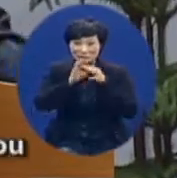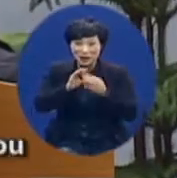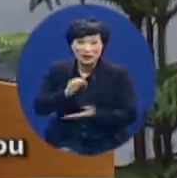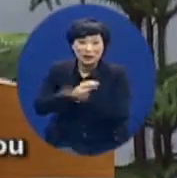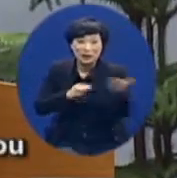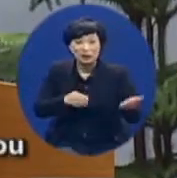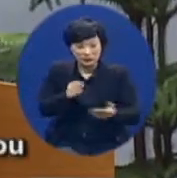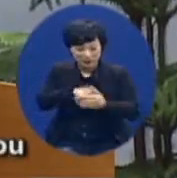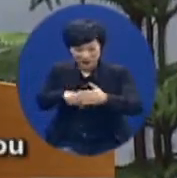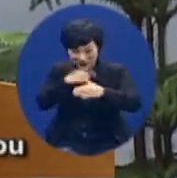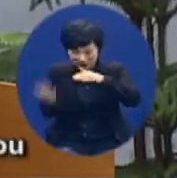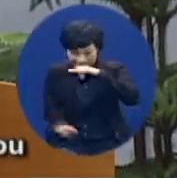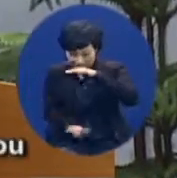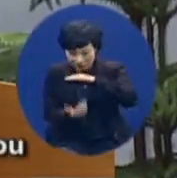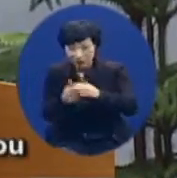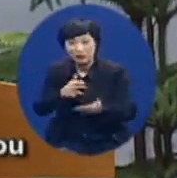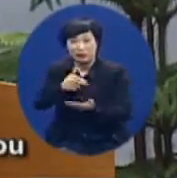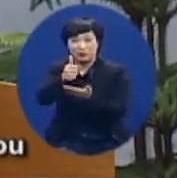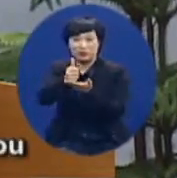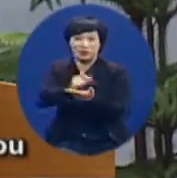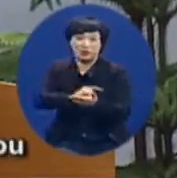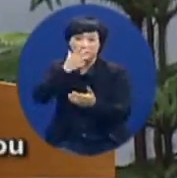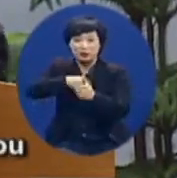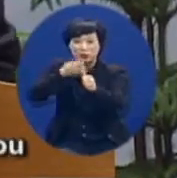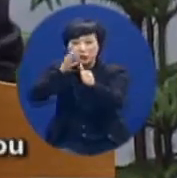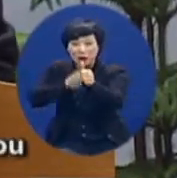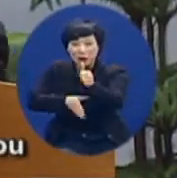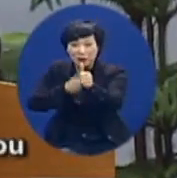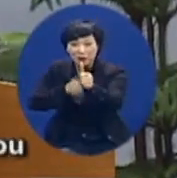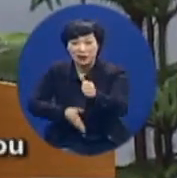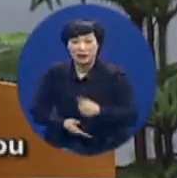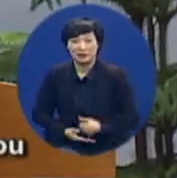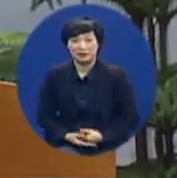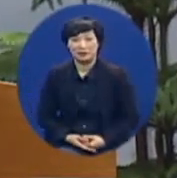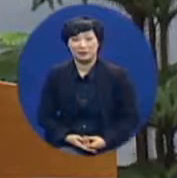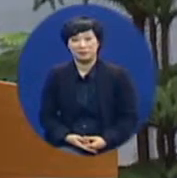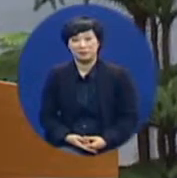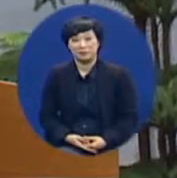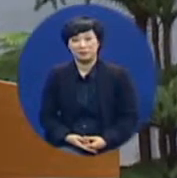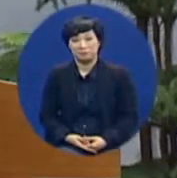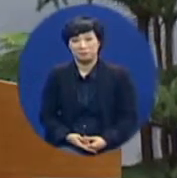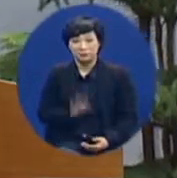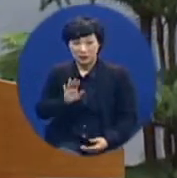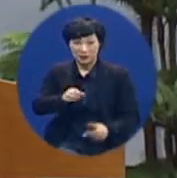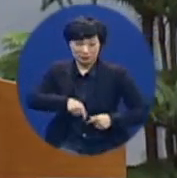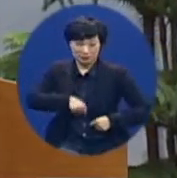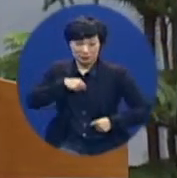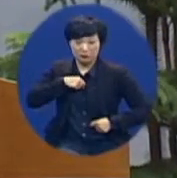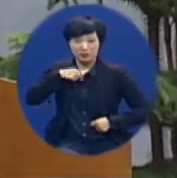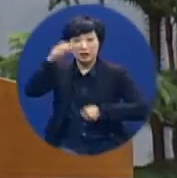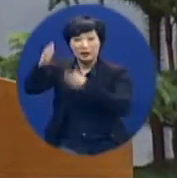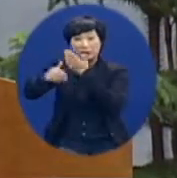여러분에게 이루어지기를 주님의 이름으로 축원합니다 아멘 의로우신